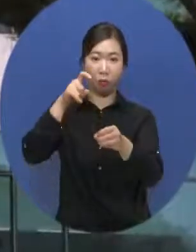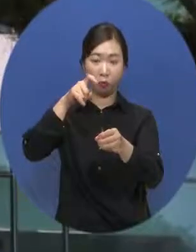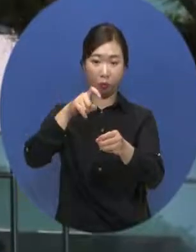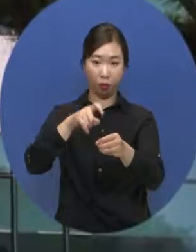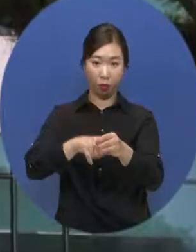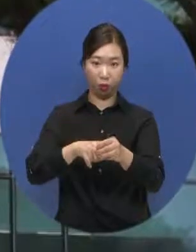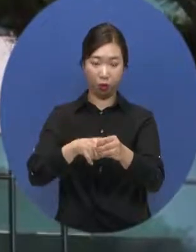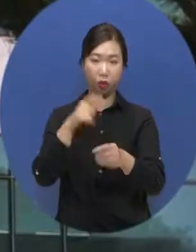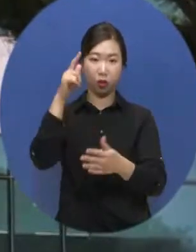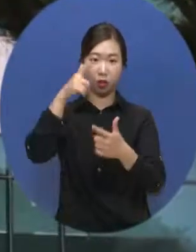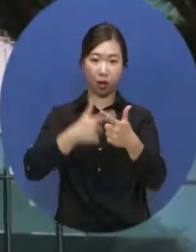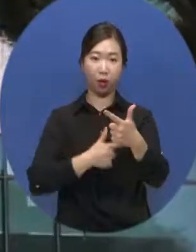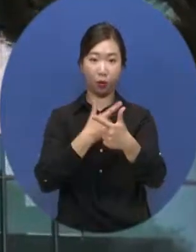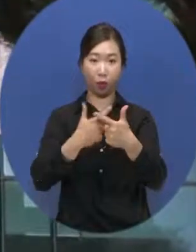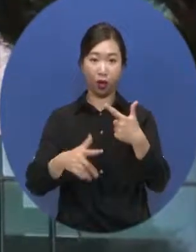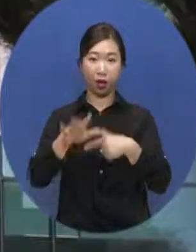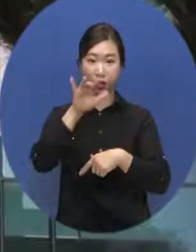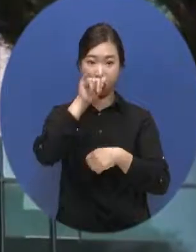시흥시청을 찾았습니다.